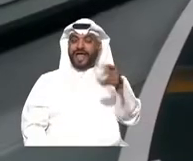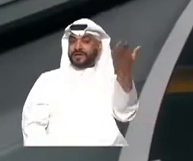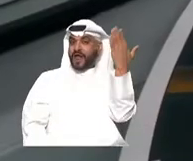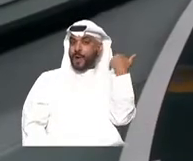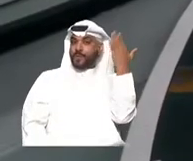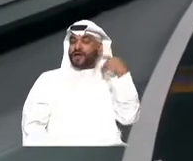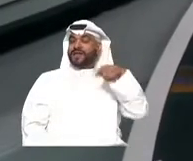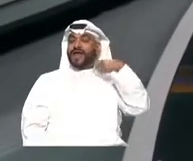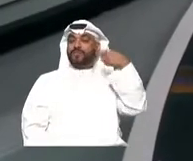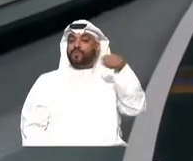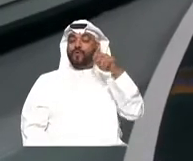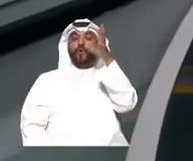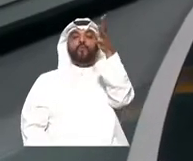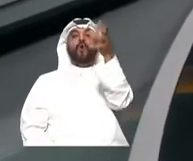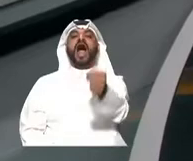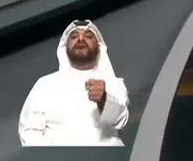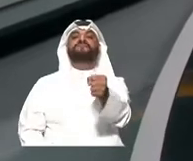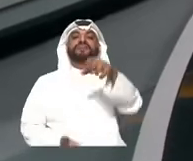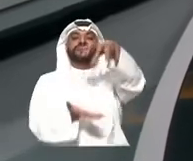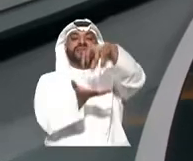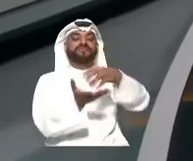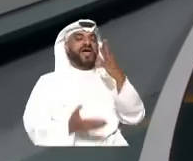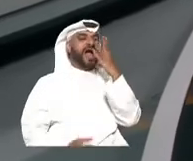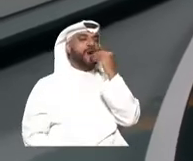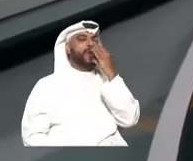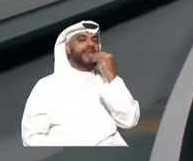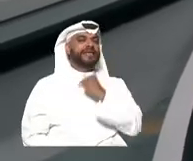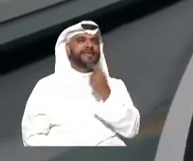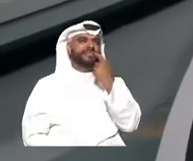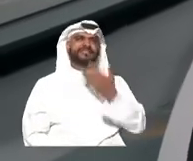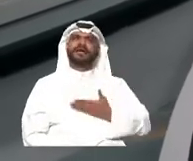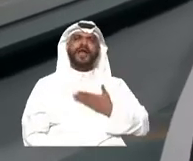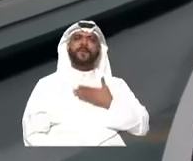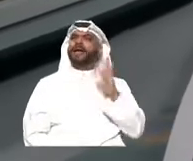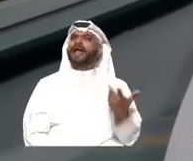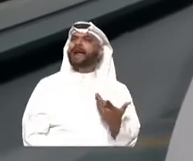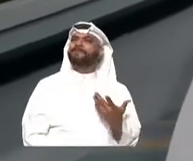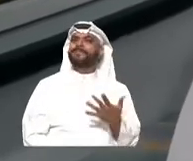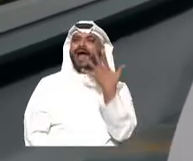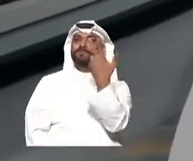لحوالي 1962، وأيامها يمكن كان عمره 25 سنة،